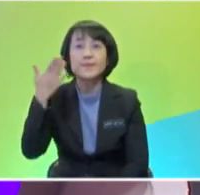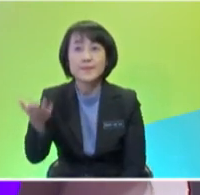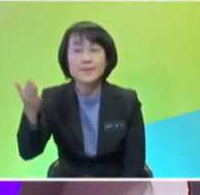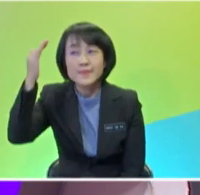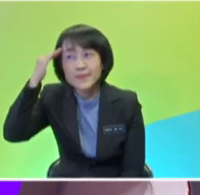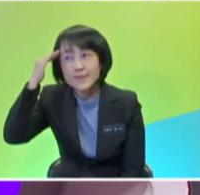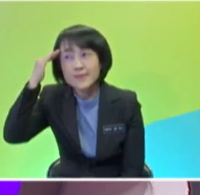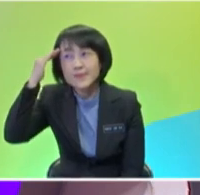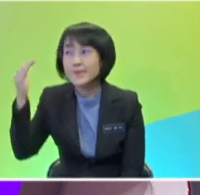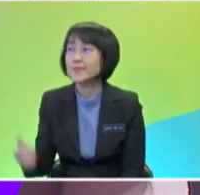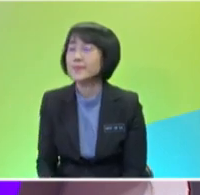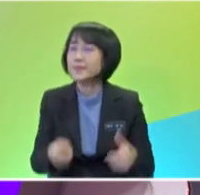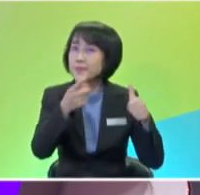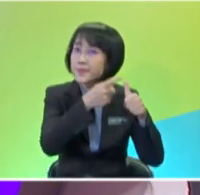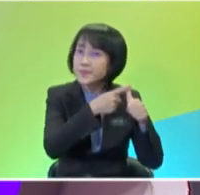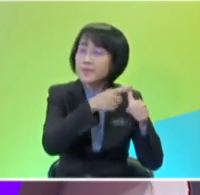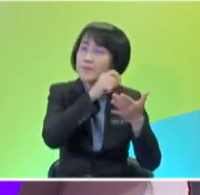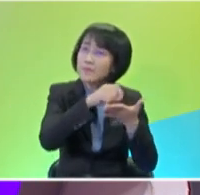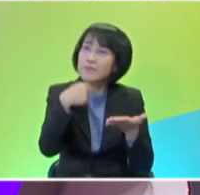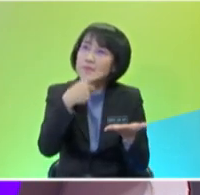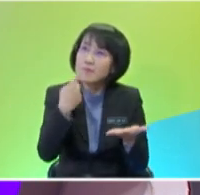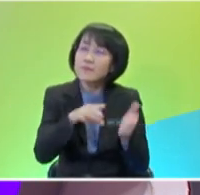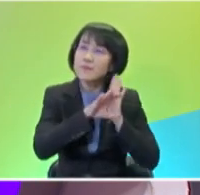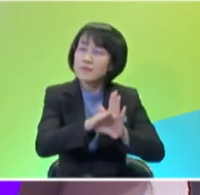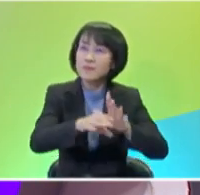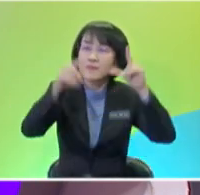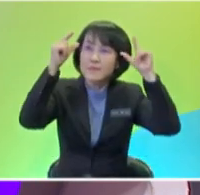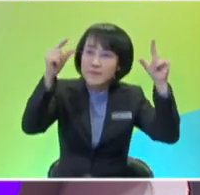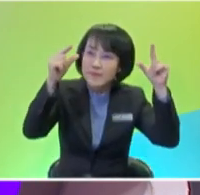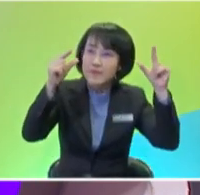nak letak Siapa guru contoh guru